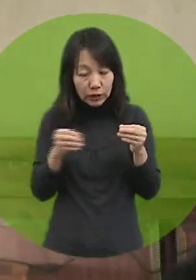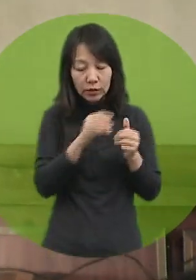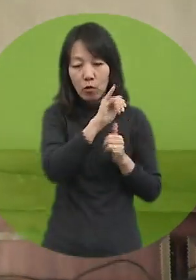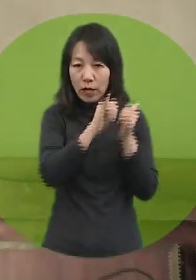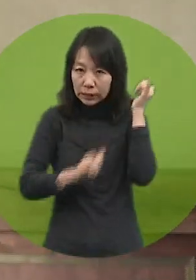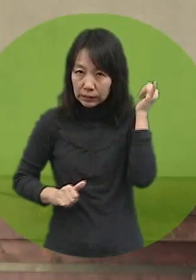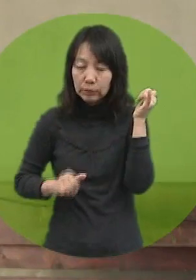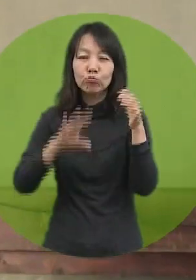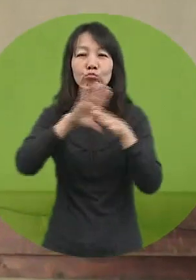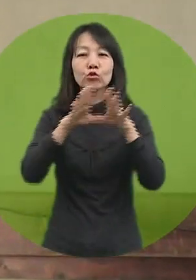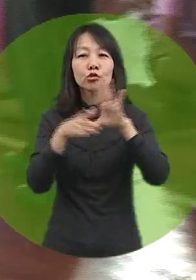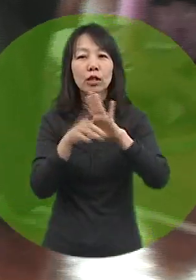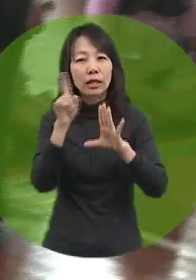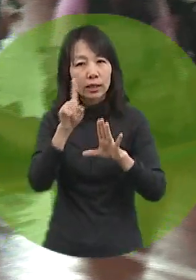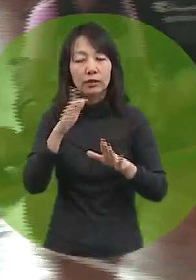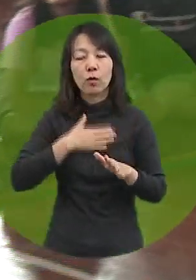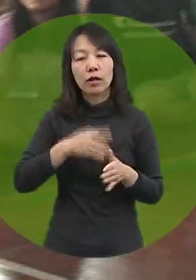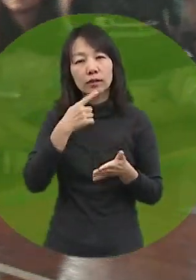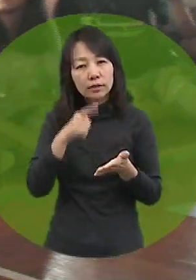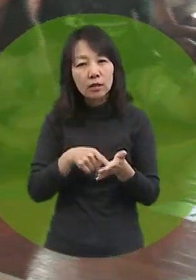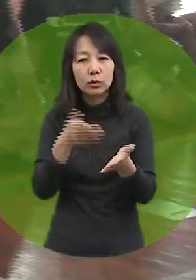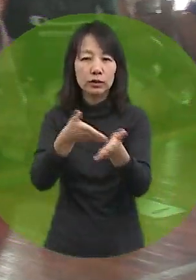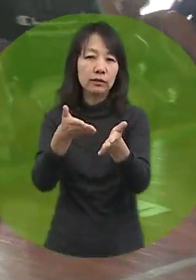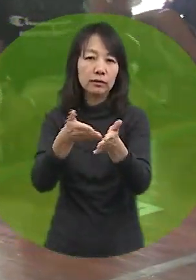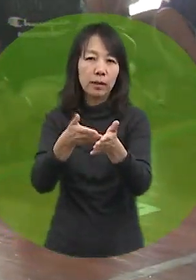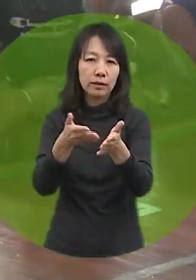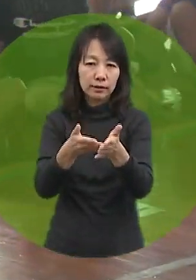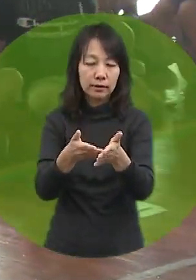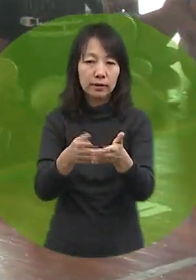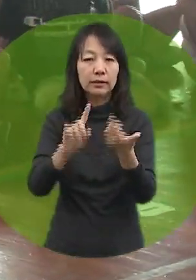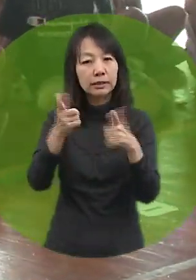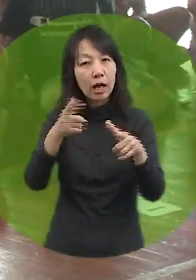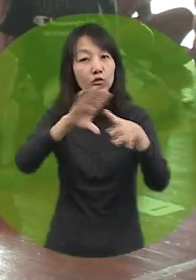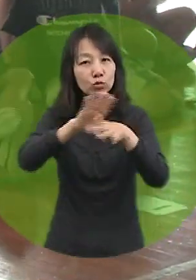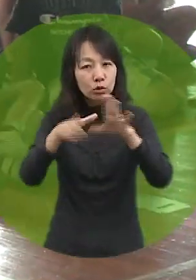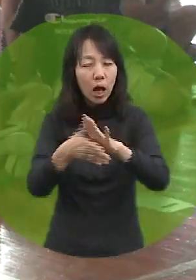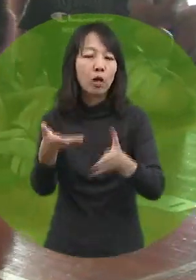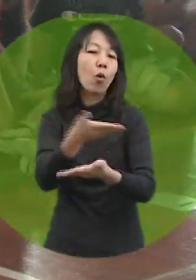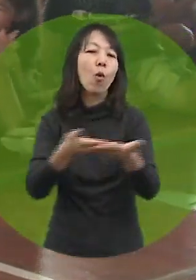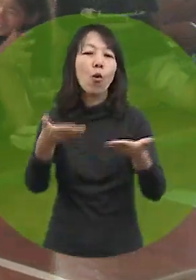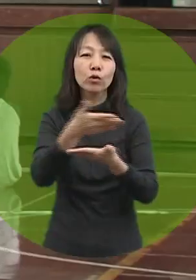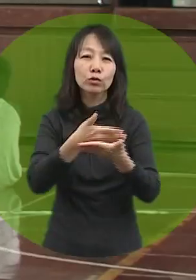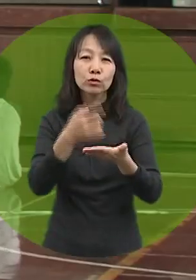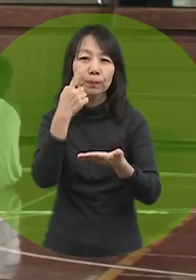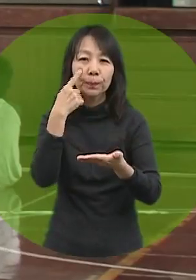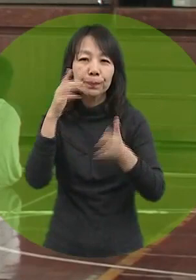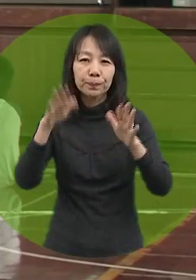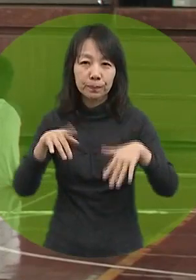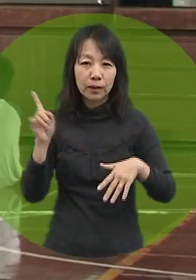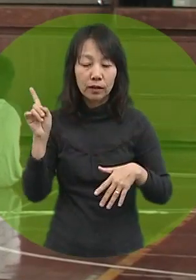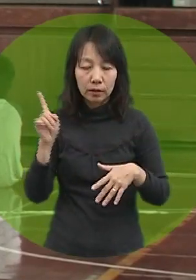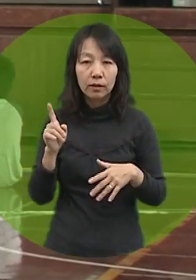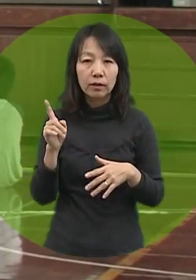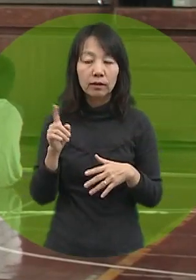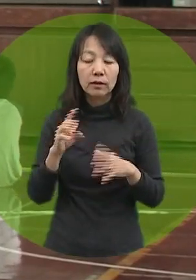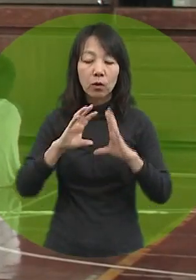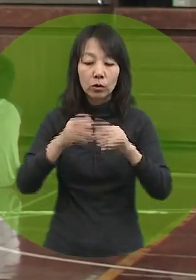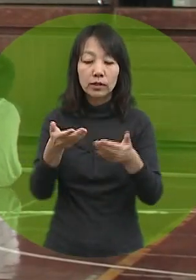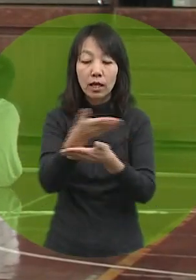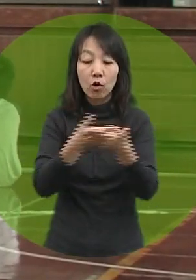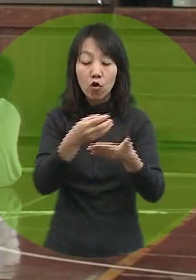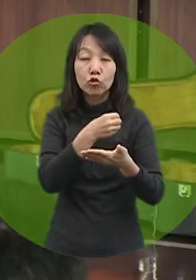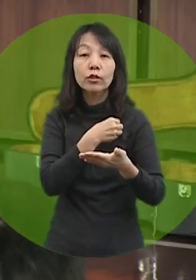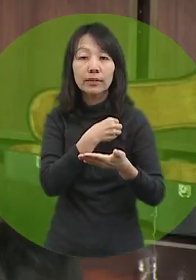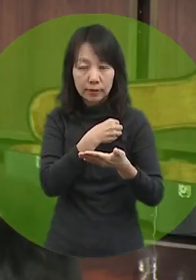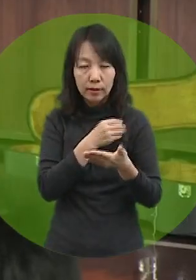すく説明し、楽しく異文化交流を図りました。このように国際交流員が県内各地